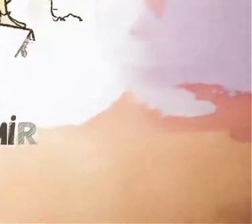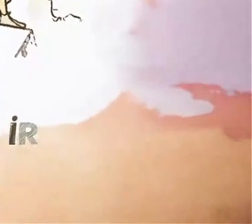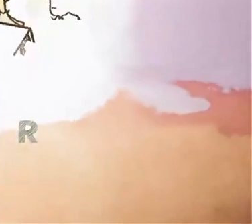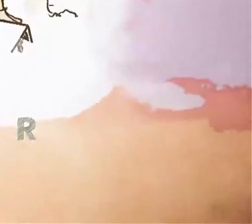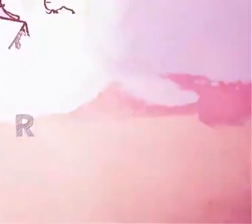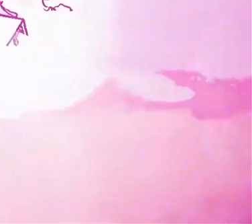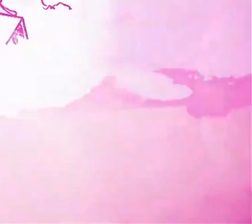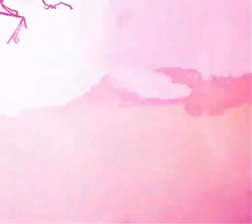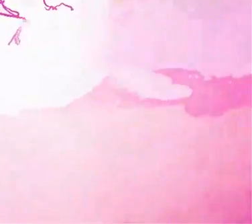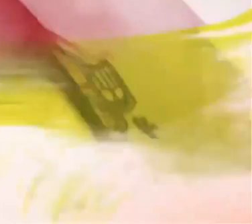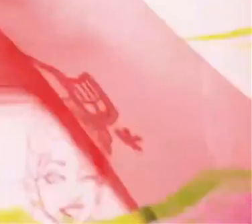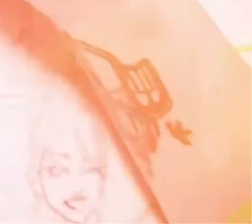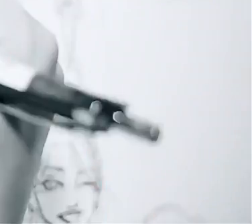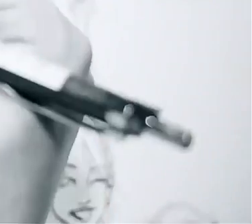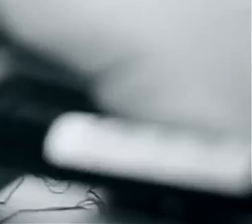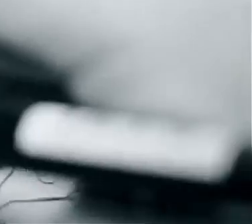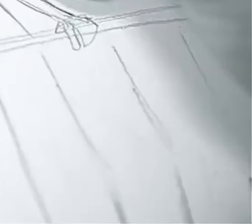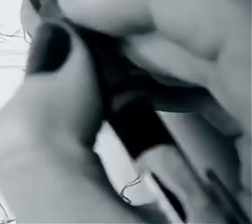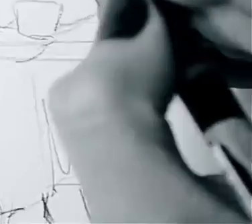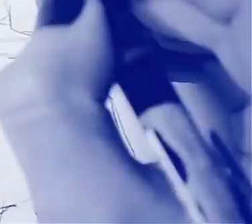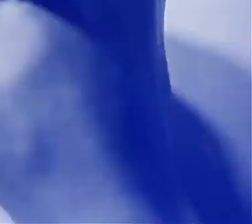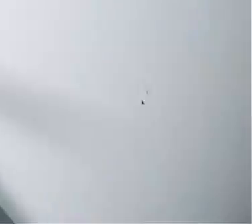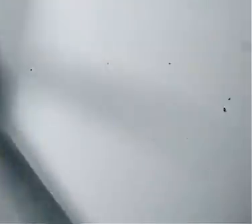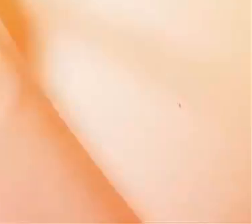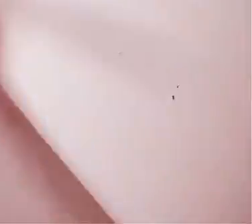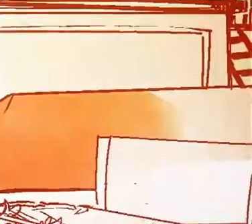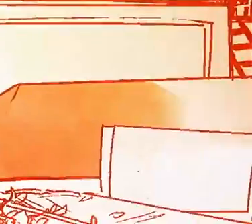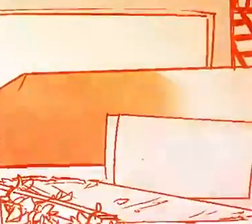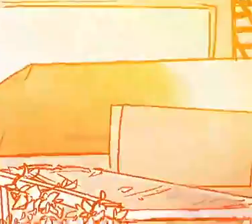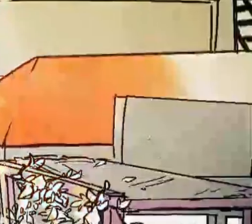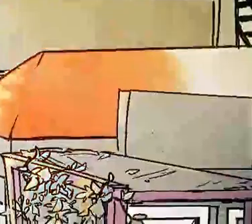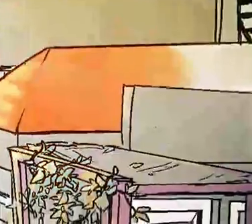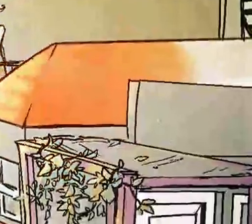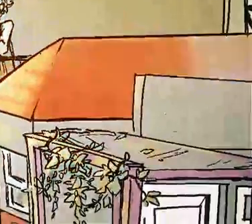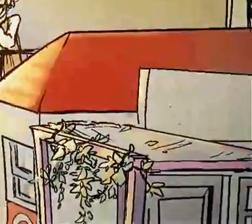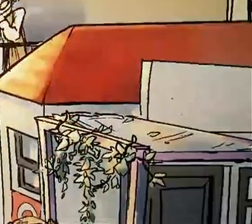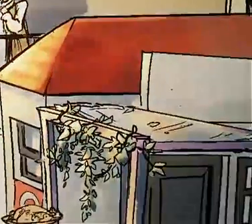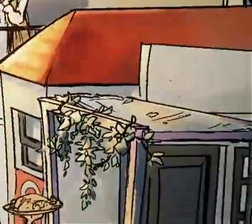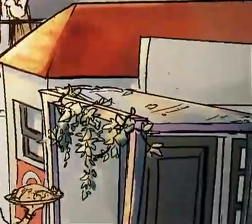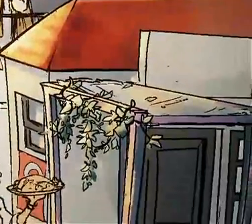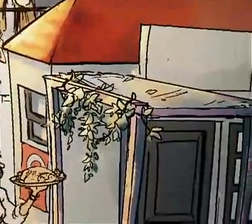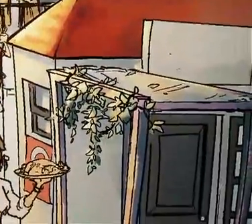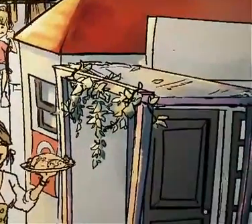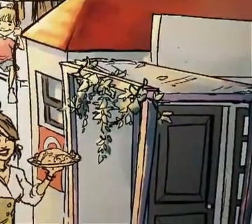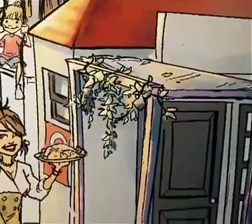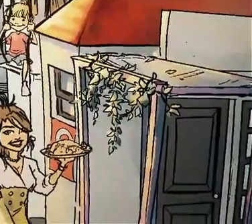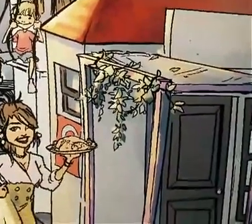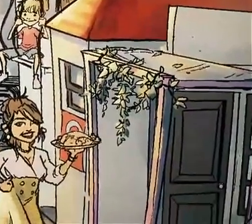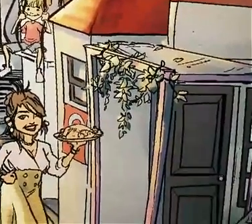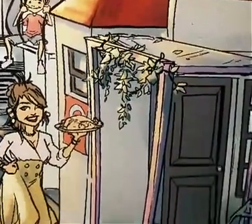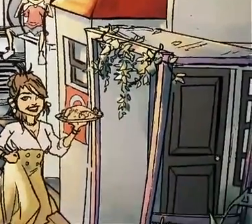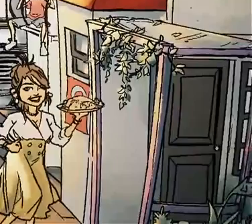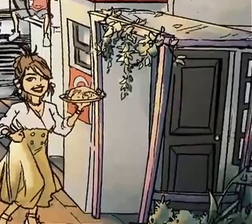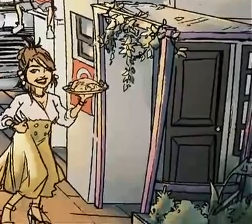Settar Hasan Kaçan ve Santral Kadir Çöpdemir. Proje tasarım yapımcı Osman Sınav,